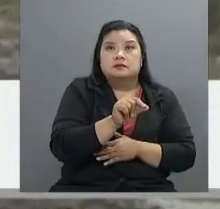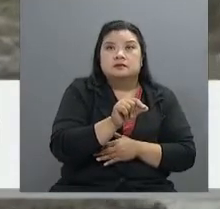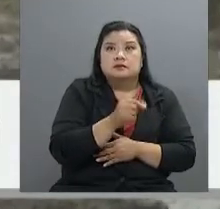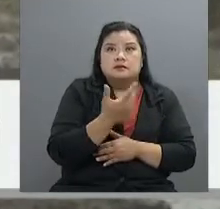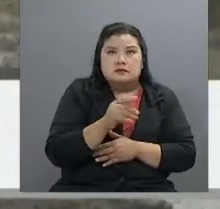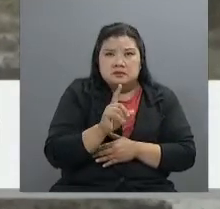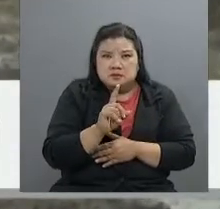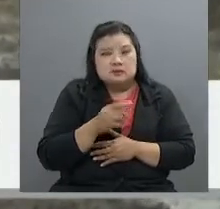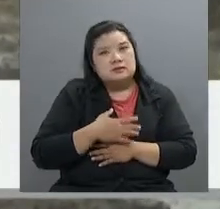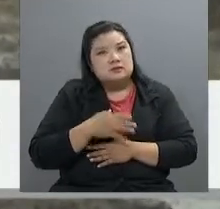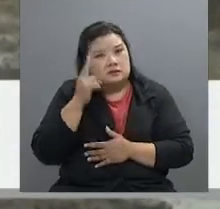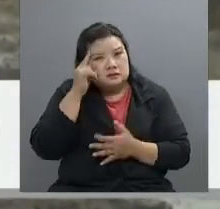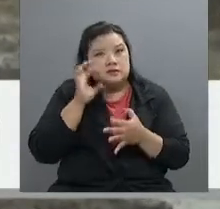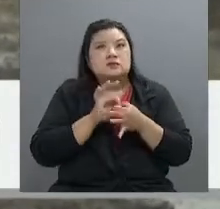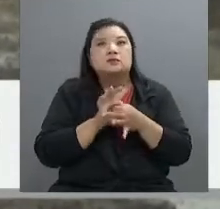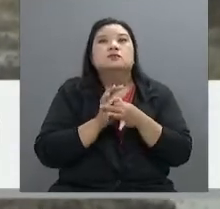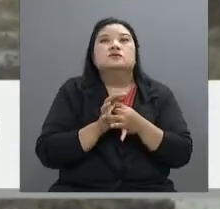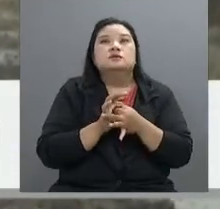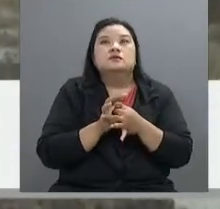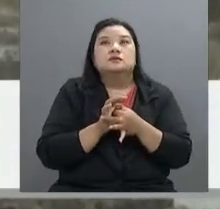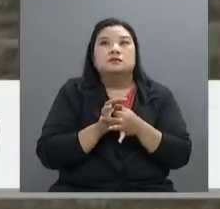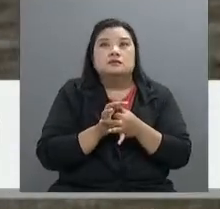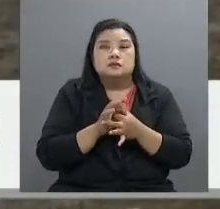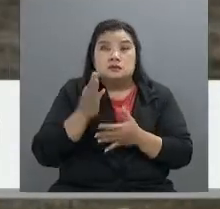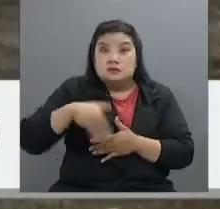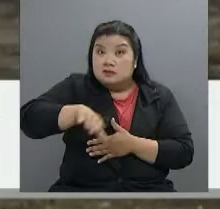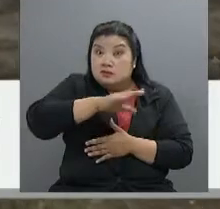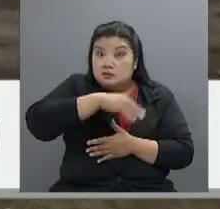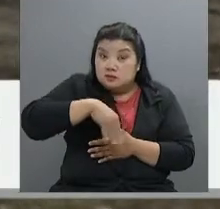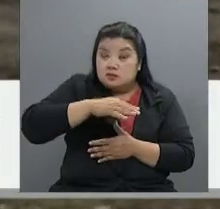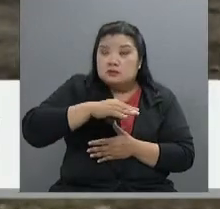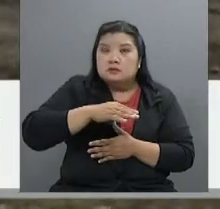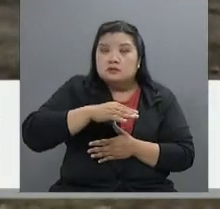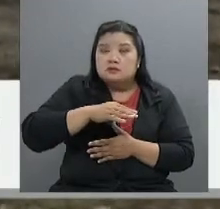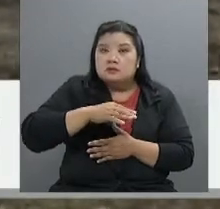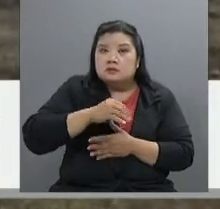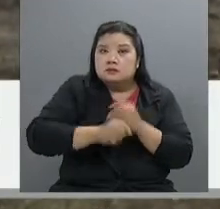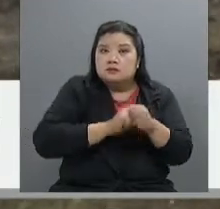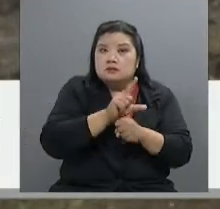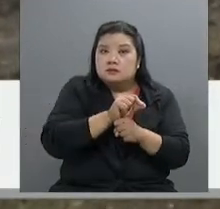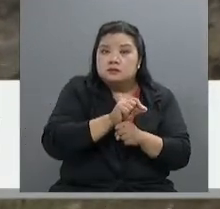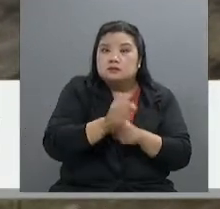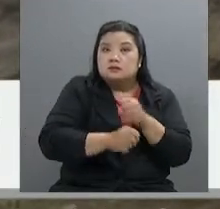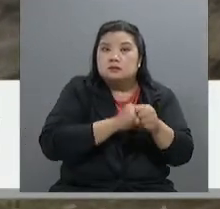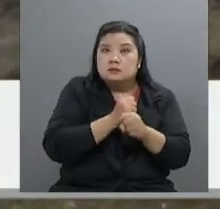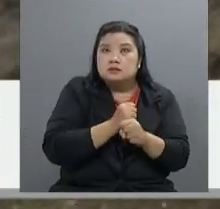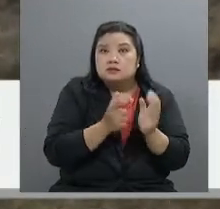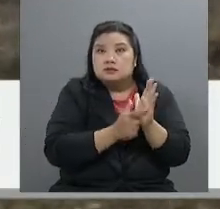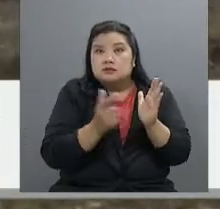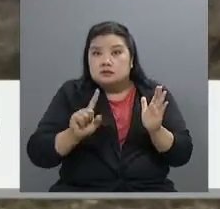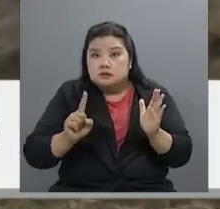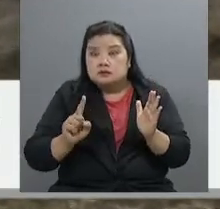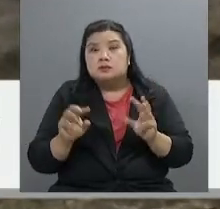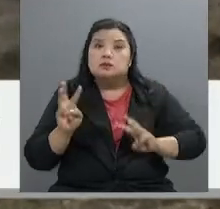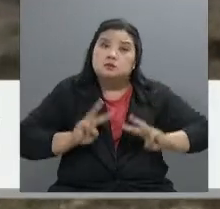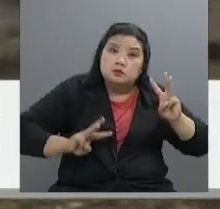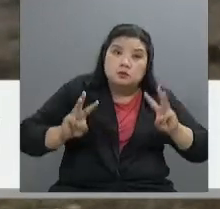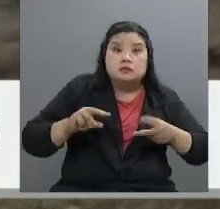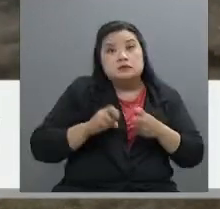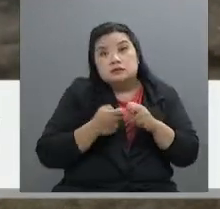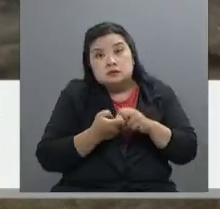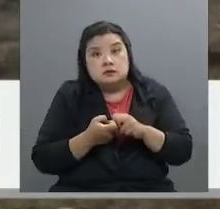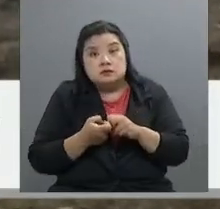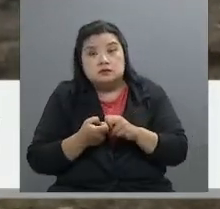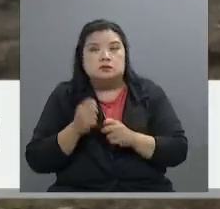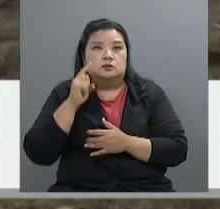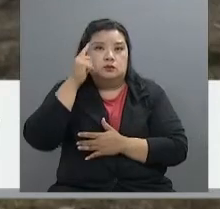ฝ่ายกังวลค่ะว่าคนเหล่านี้ออกมาแล้วจะทำงานอะไรจะกลายเป็นคนตกงานแล้วไปสร้างปัญหาให้สังคมหรือเปล่านะคะ